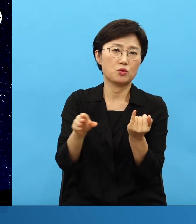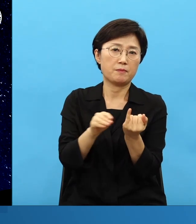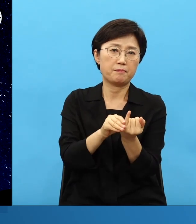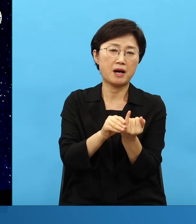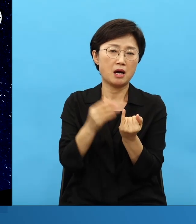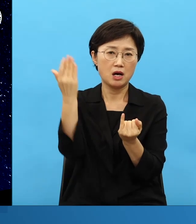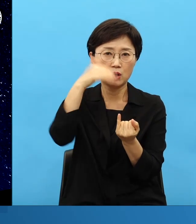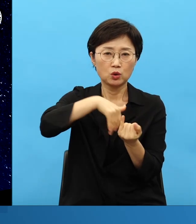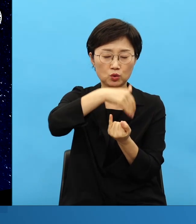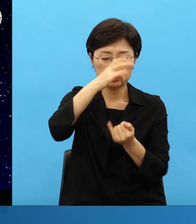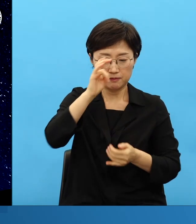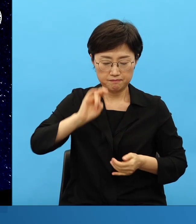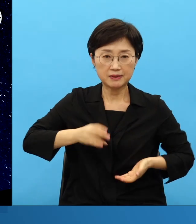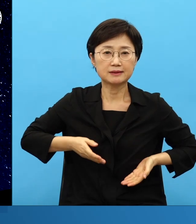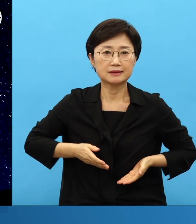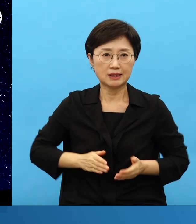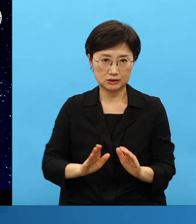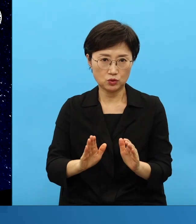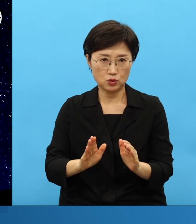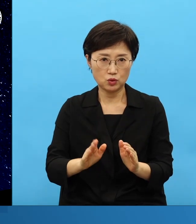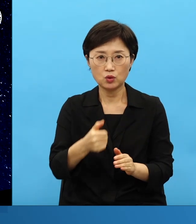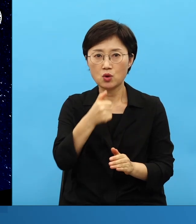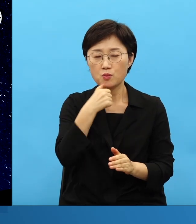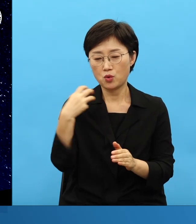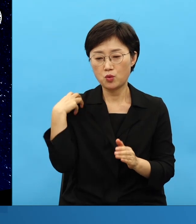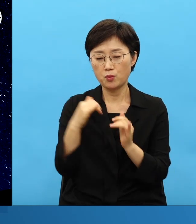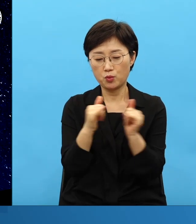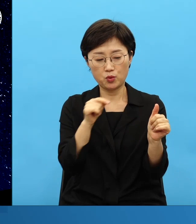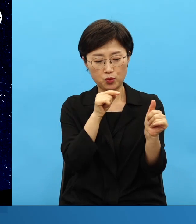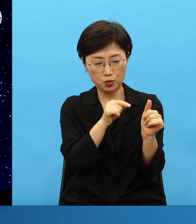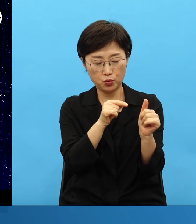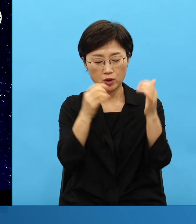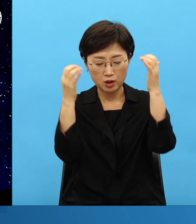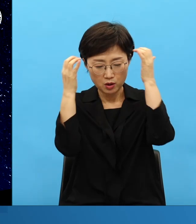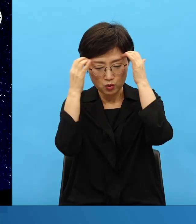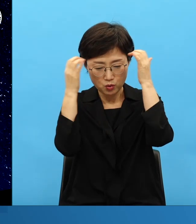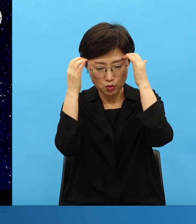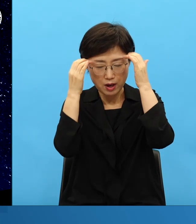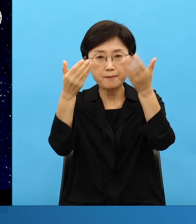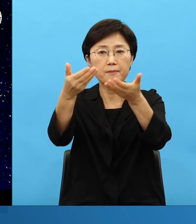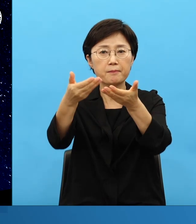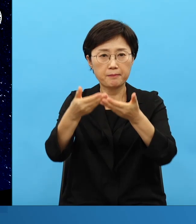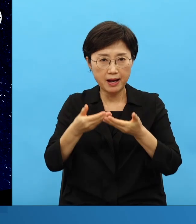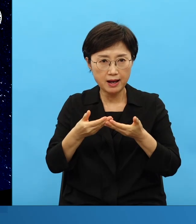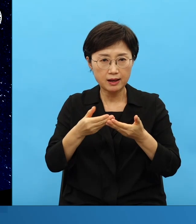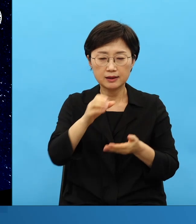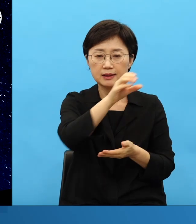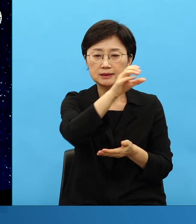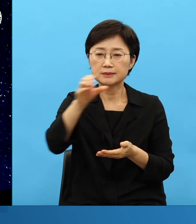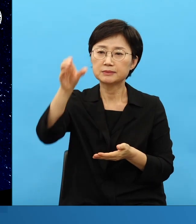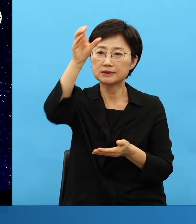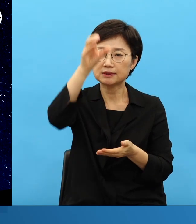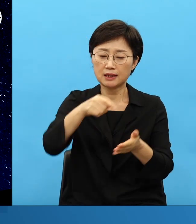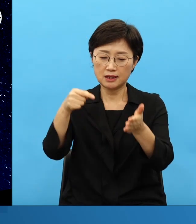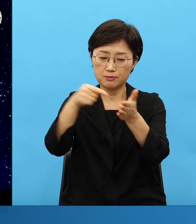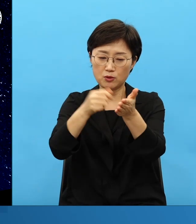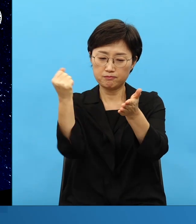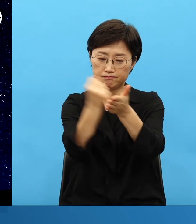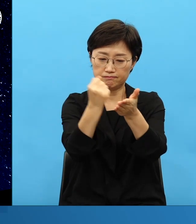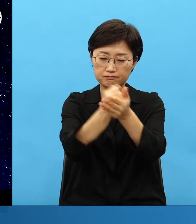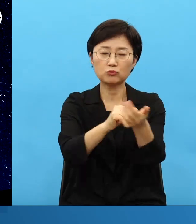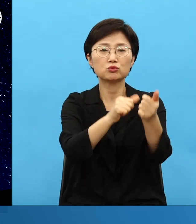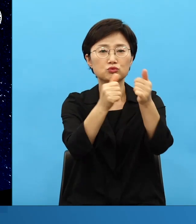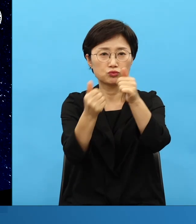이는 성령으로 잉태하사 동정녀 마리아에게 나시고 본디오 빌라도에게 고난을 받으사 십자가에